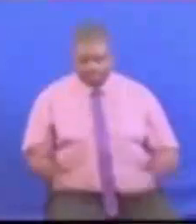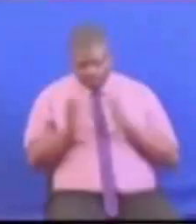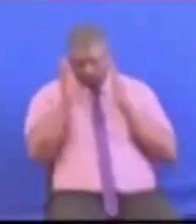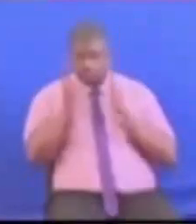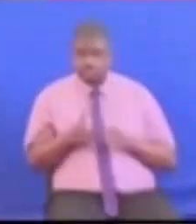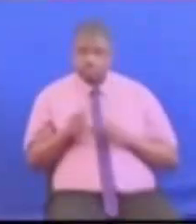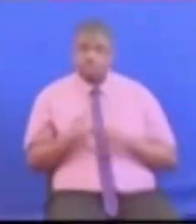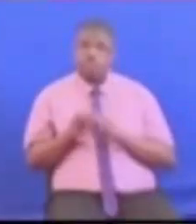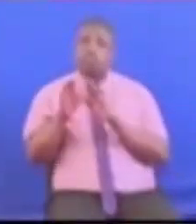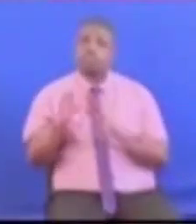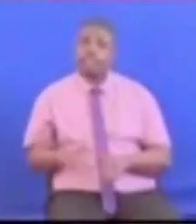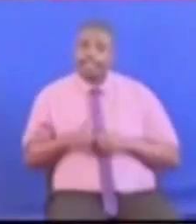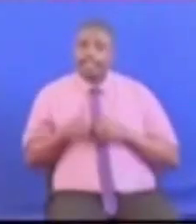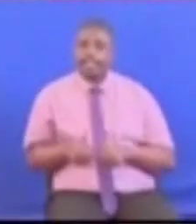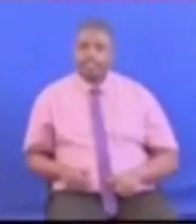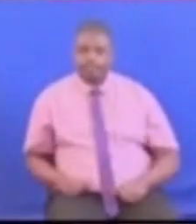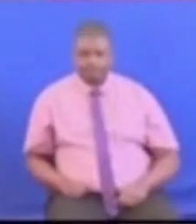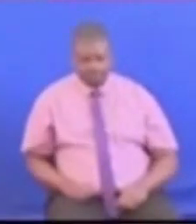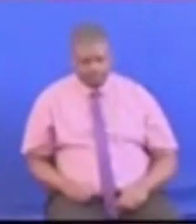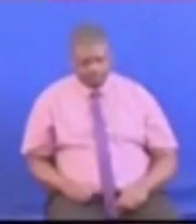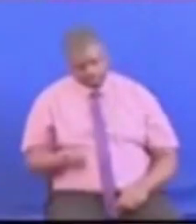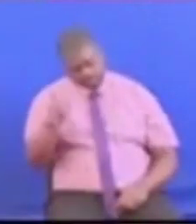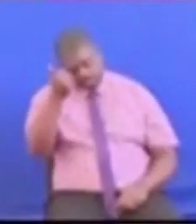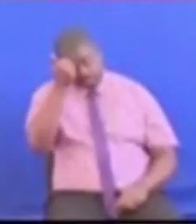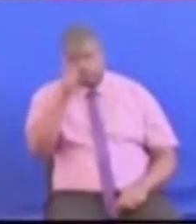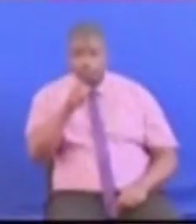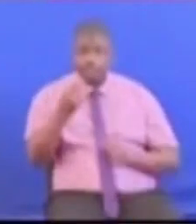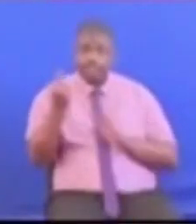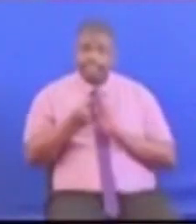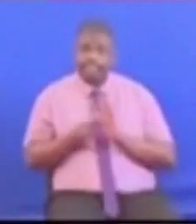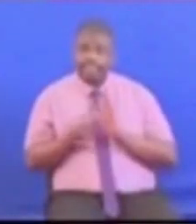Mheshimiwa wabunge, utakumbuka kwamba tarehe